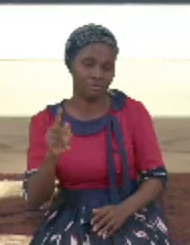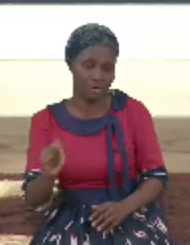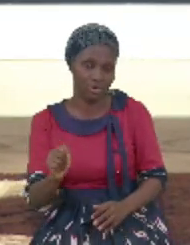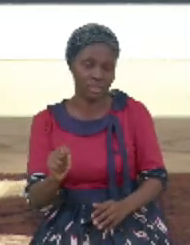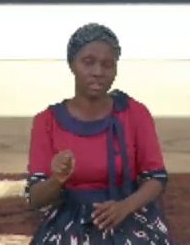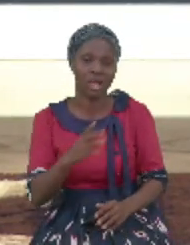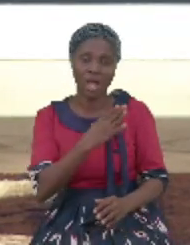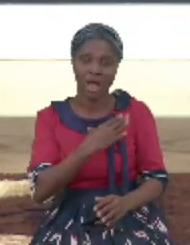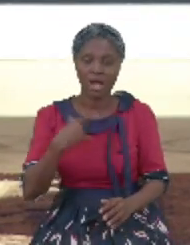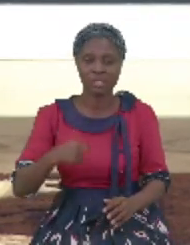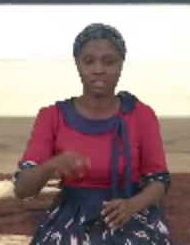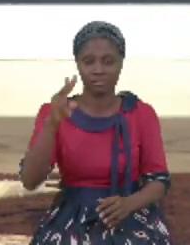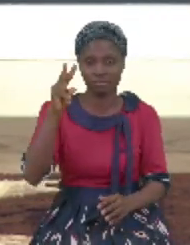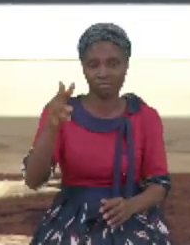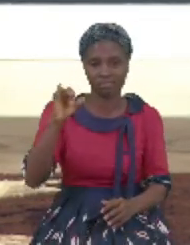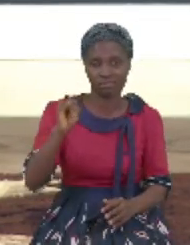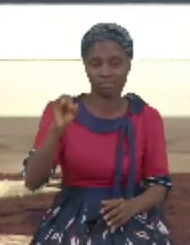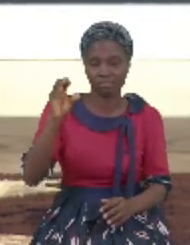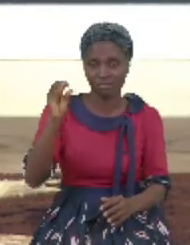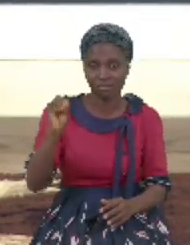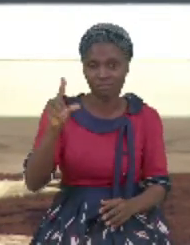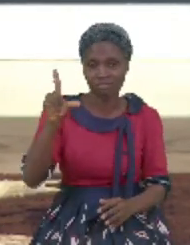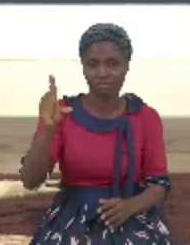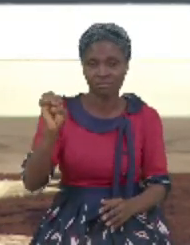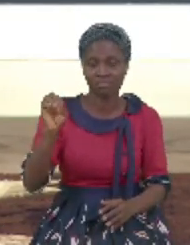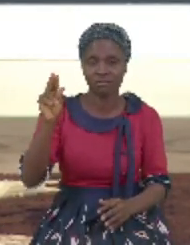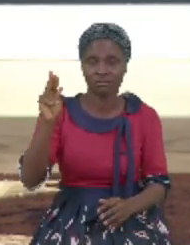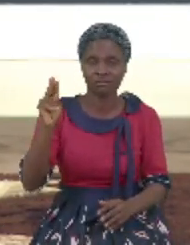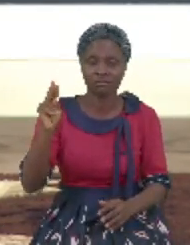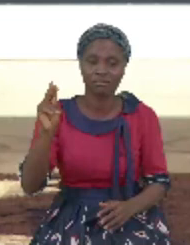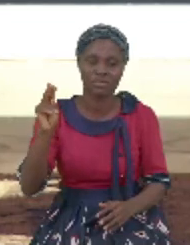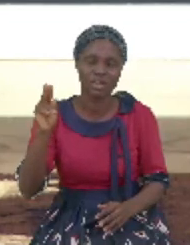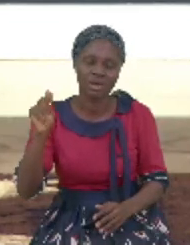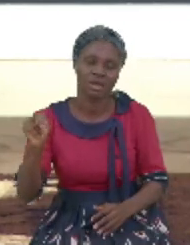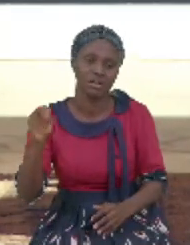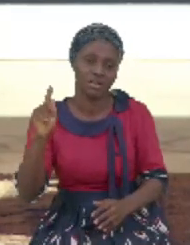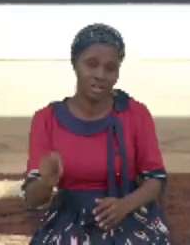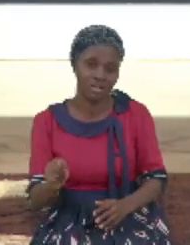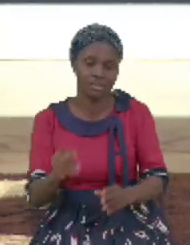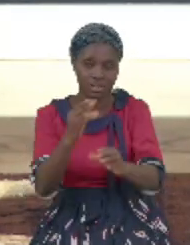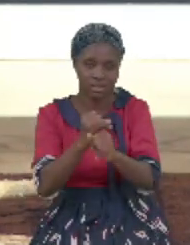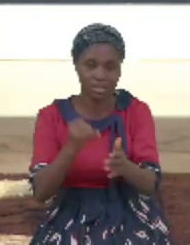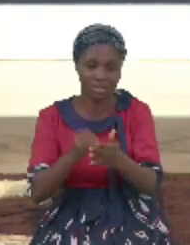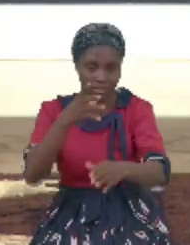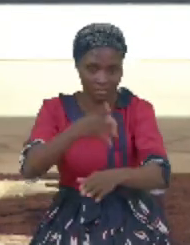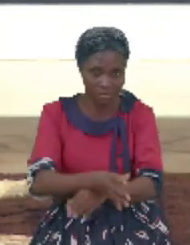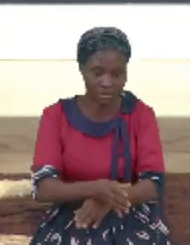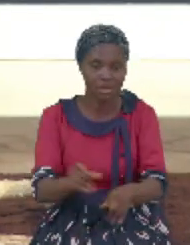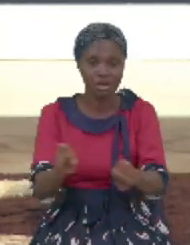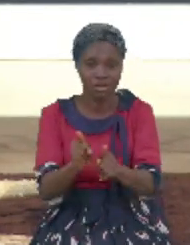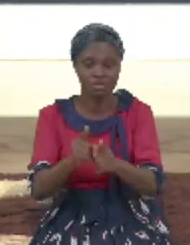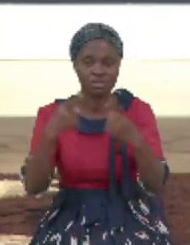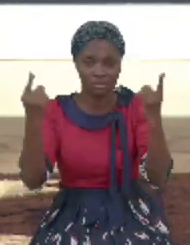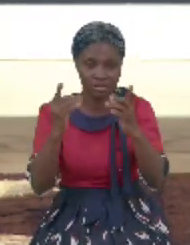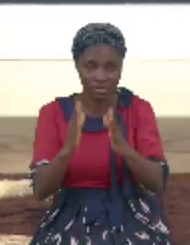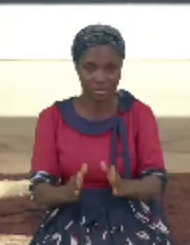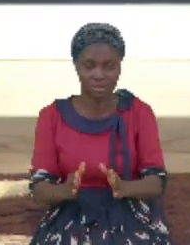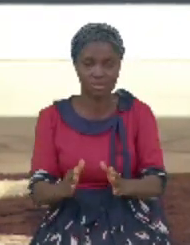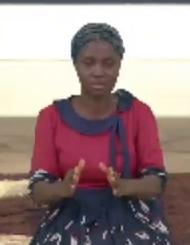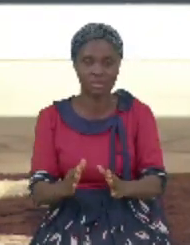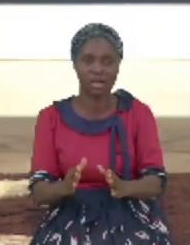que Galade de Ramoth nous appartient? Allons nous emparer. Allons nous en emparer. Même